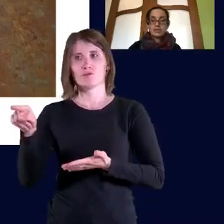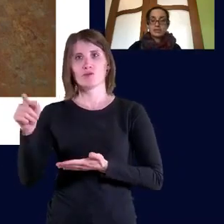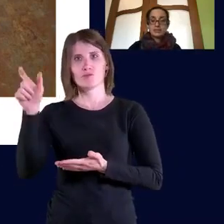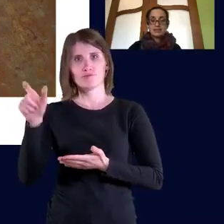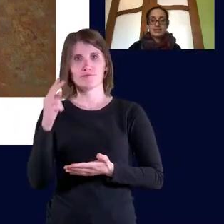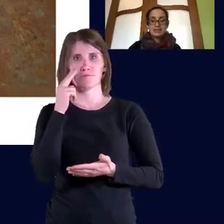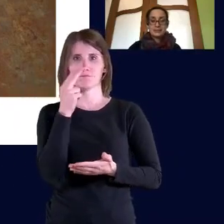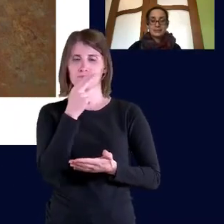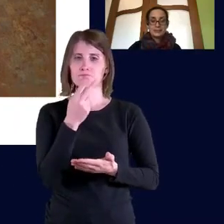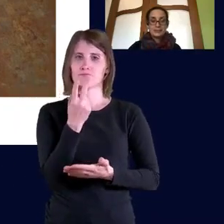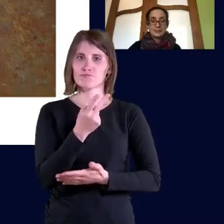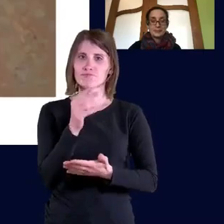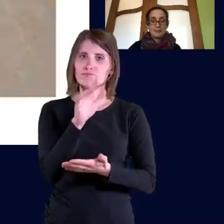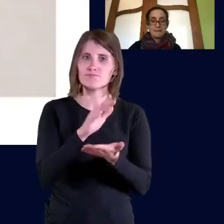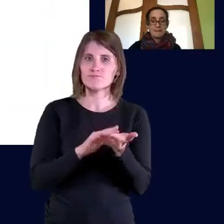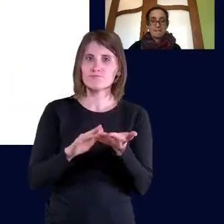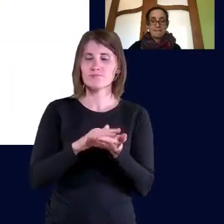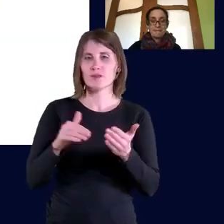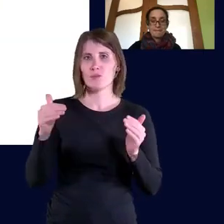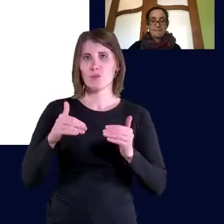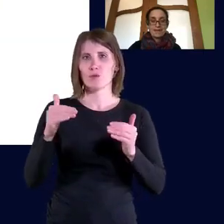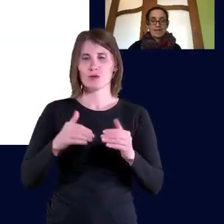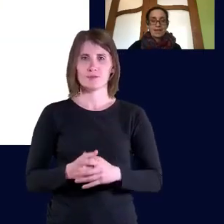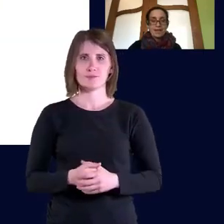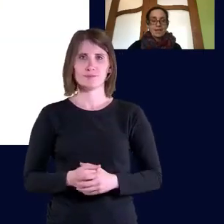proszę następny slajd